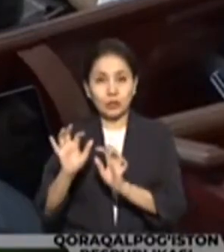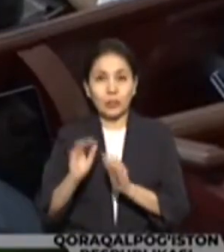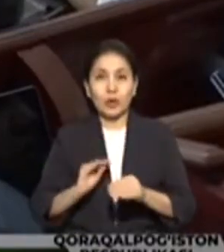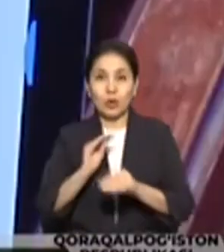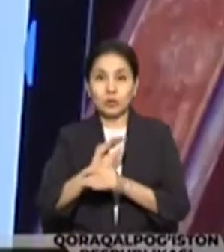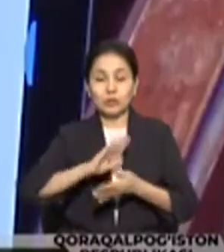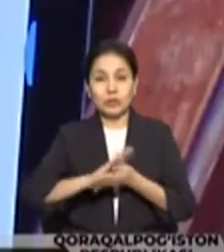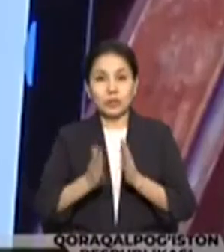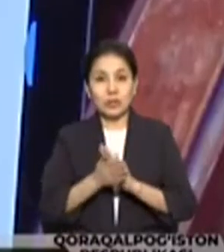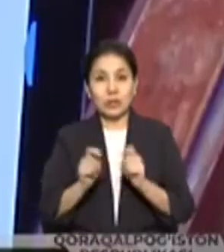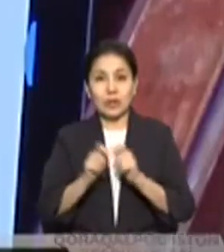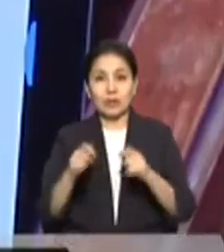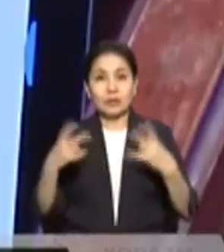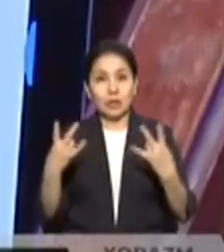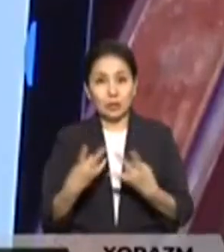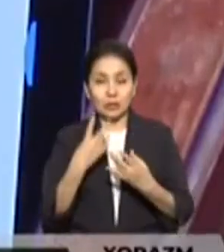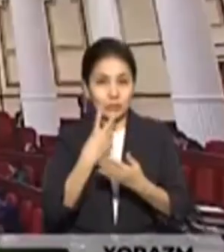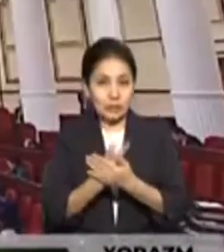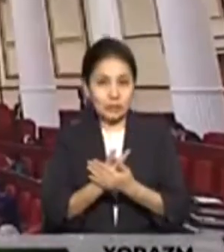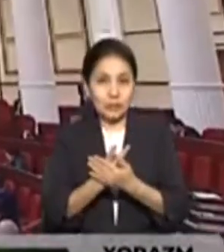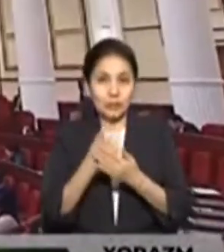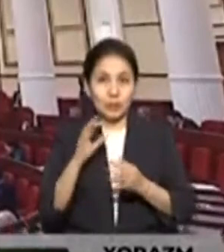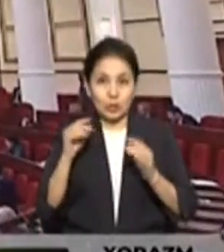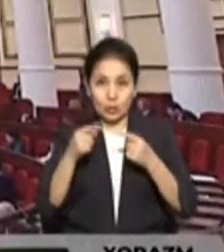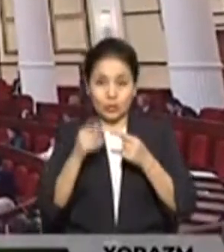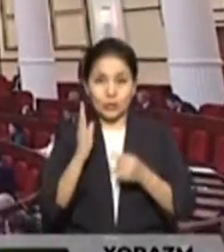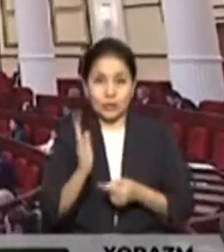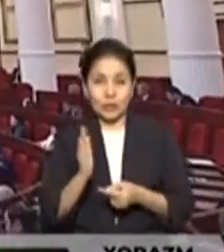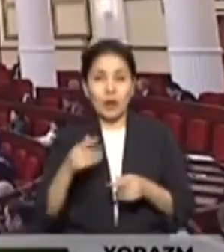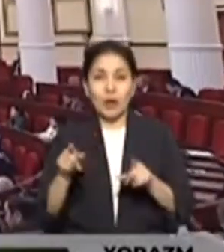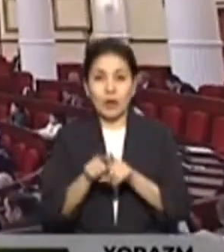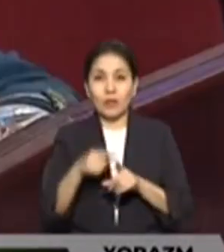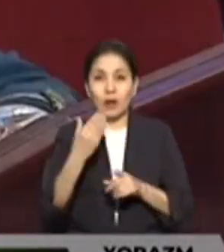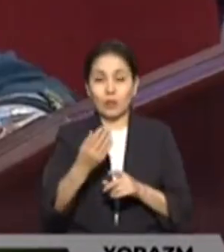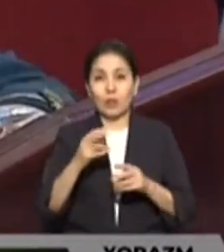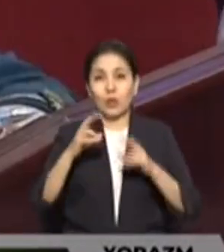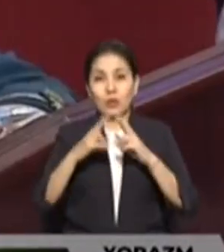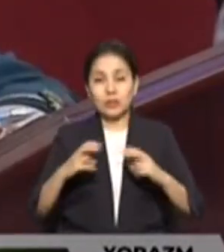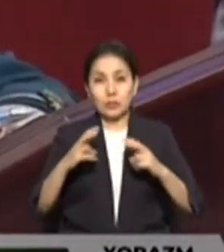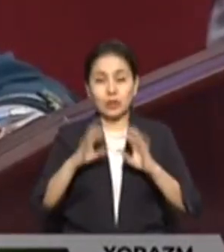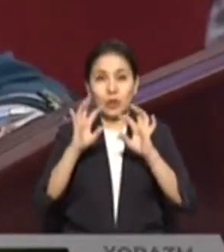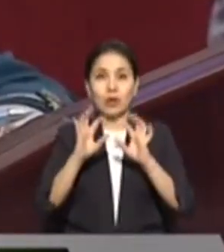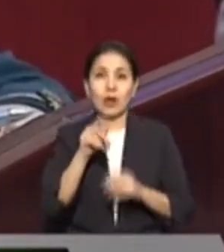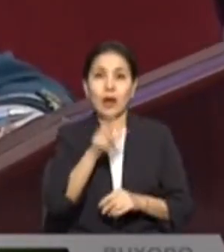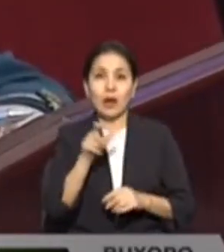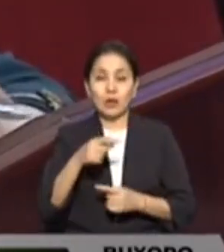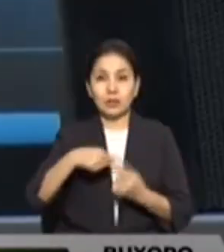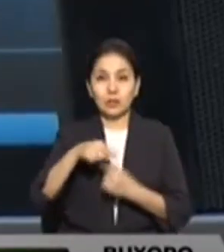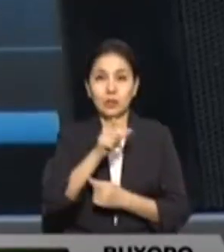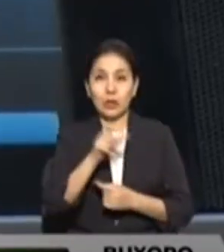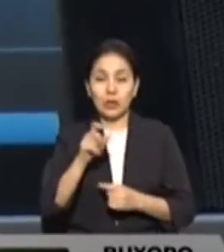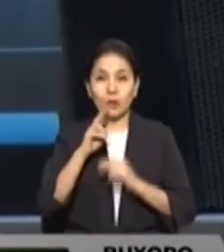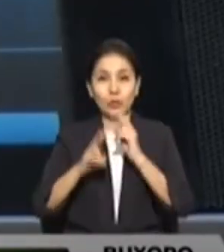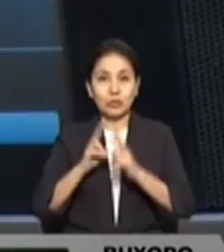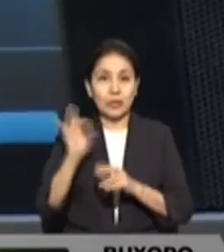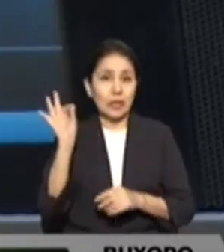qo'shimcha shart-sharoitlar yaratish zarurati yuzaga kelayotganligi bor gap. Shu maqsadda ishlab chiqilgan mazkur qonun aholi va tadbirkorlik subyektlari